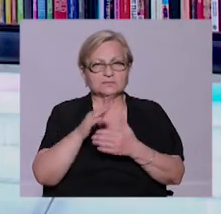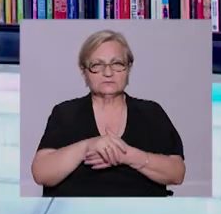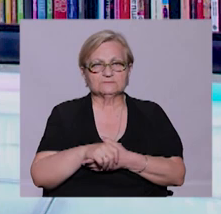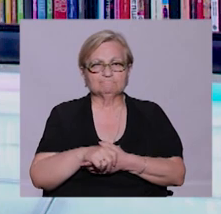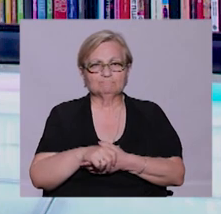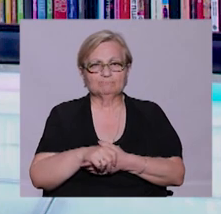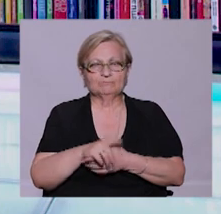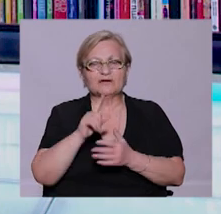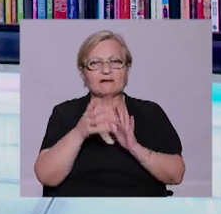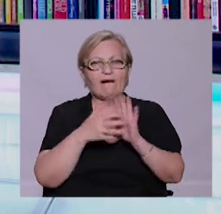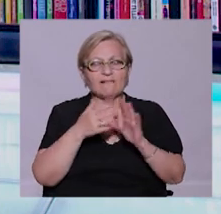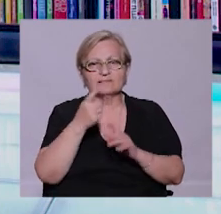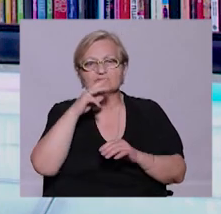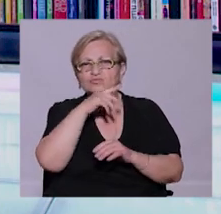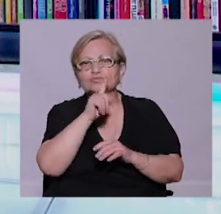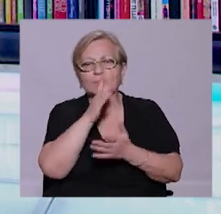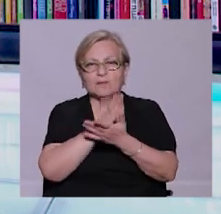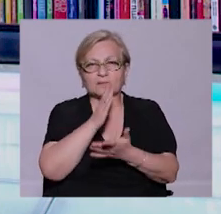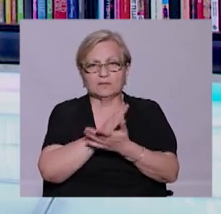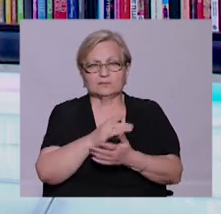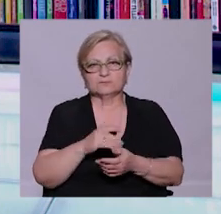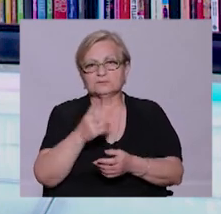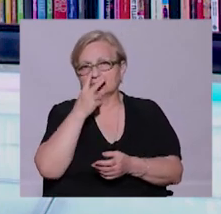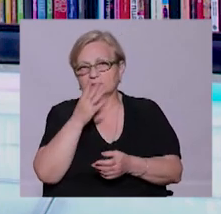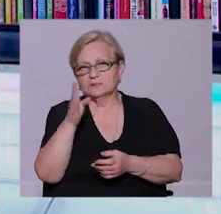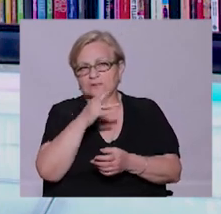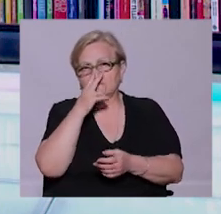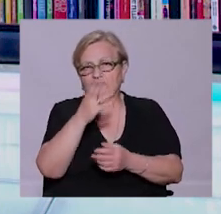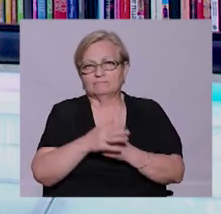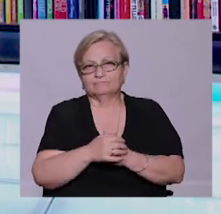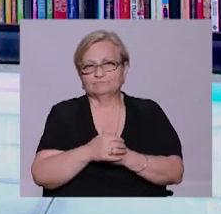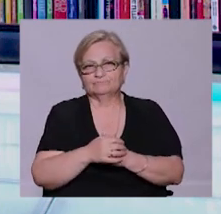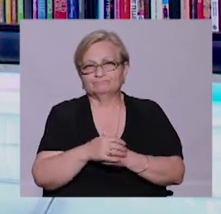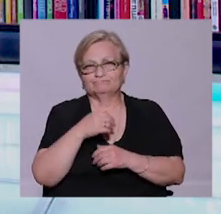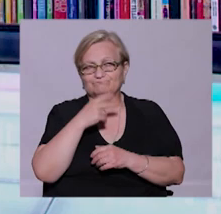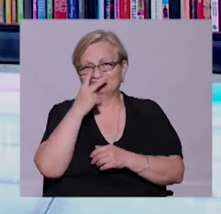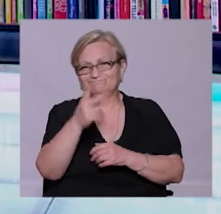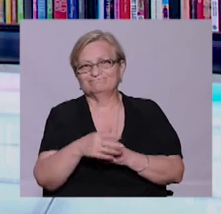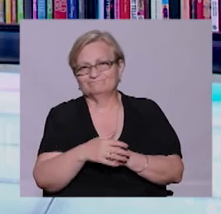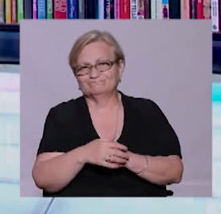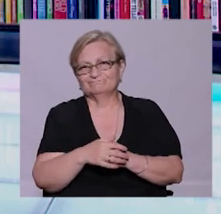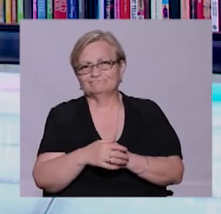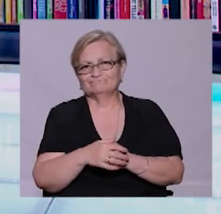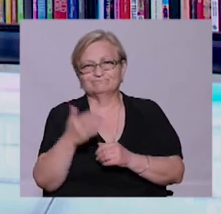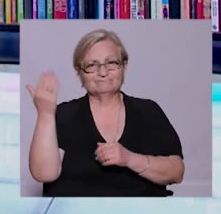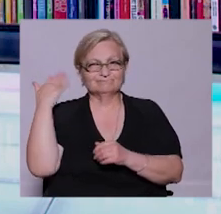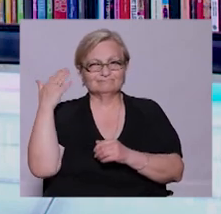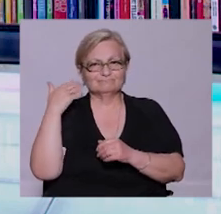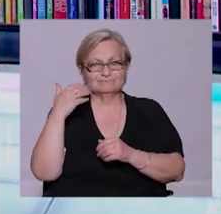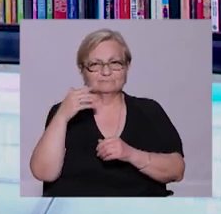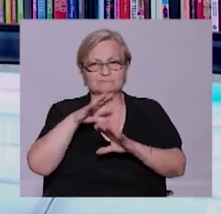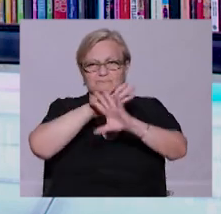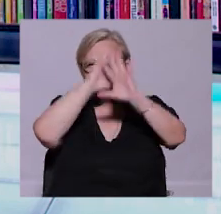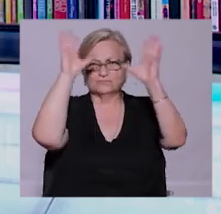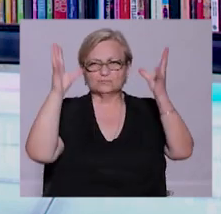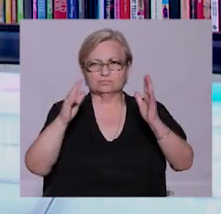მოდით ნახოთ შემდეგი სლაიდი. ჩვენ ხედავთ, რომ წინა სლაიდზე ტექსტი